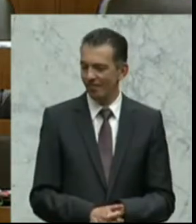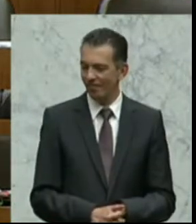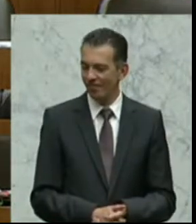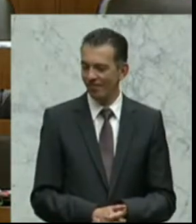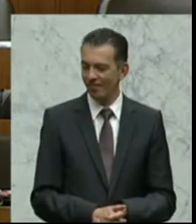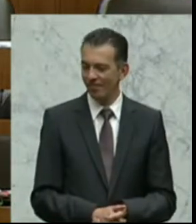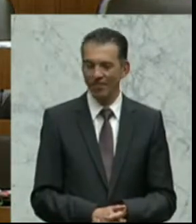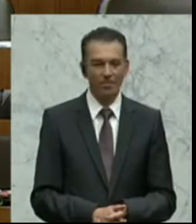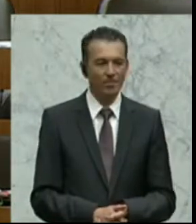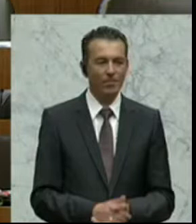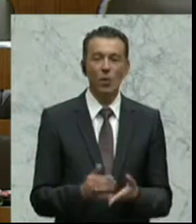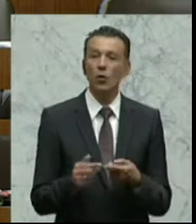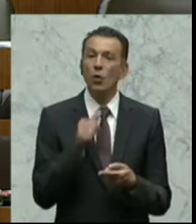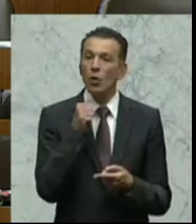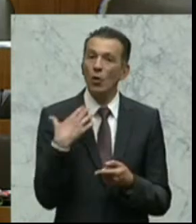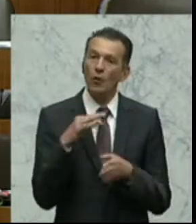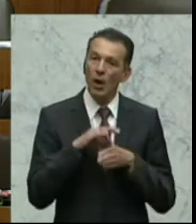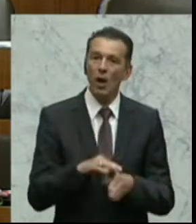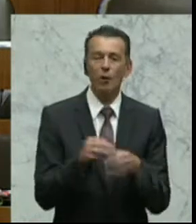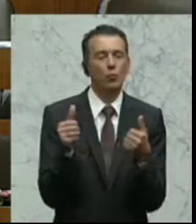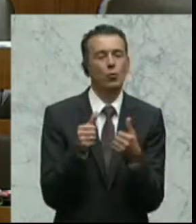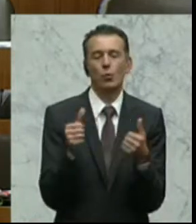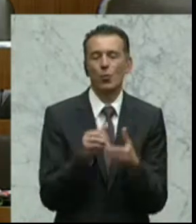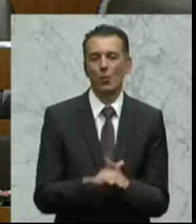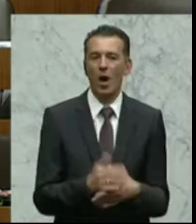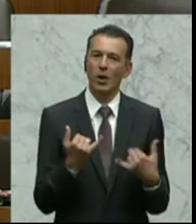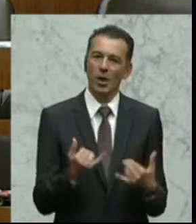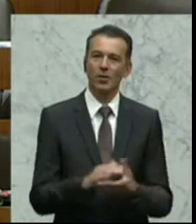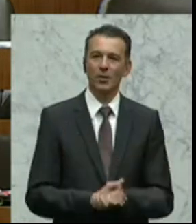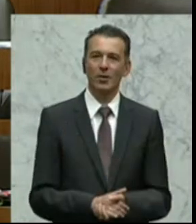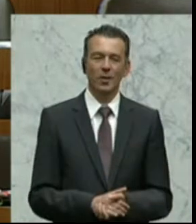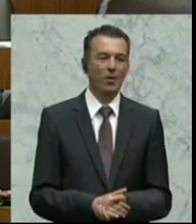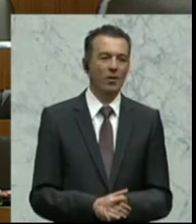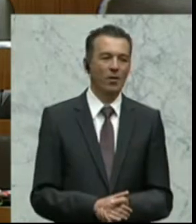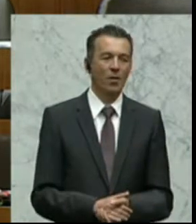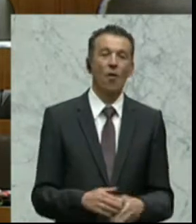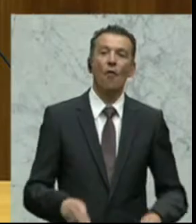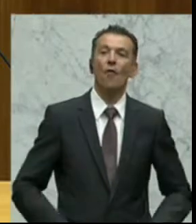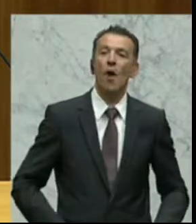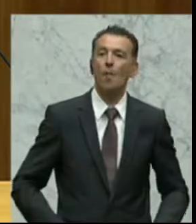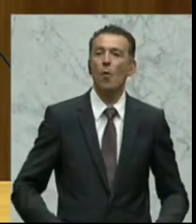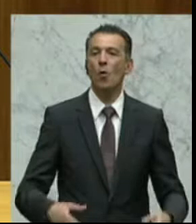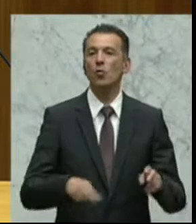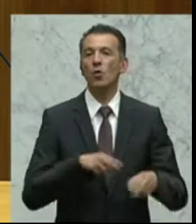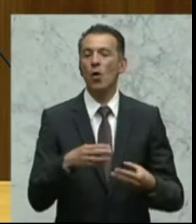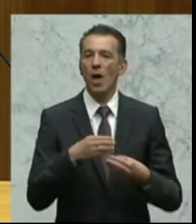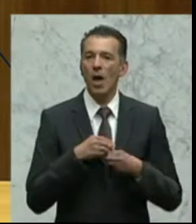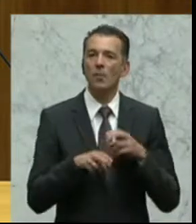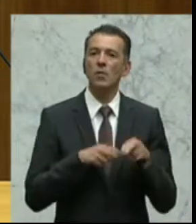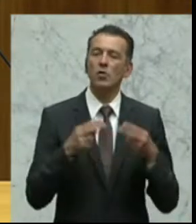Ja, super, ja, ganz großartig. Und jetzt wird auf der anderen Seite nach Vermögensteuern, Erbschaftssteuern, Reichensteuern,